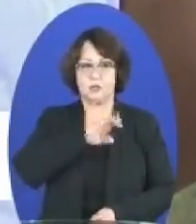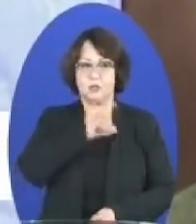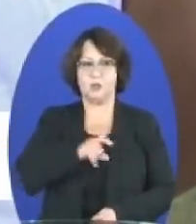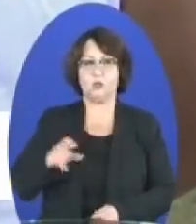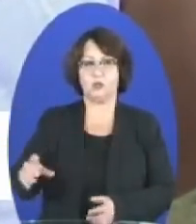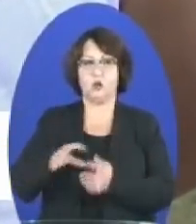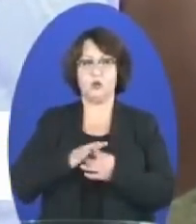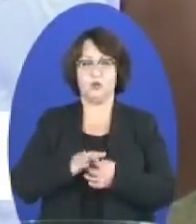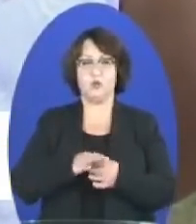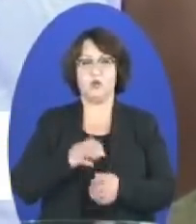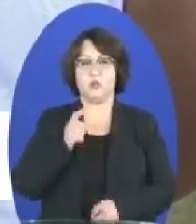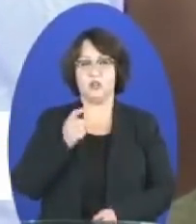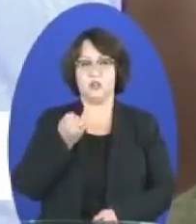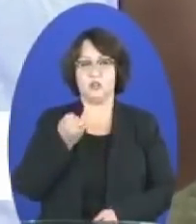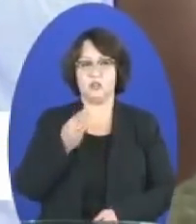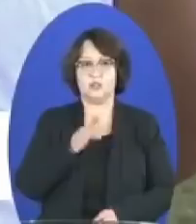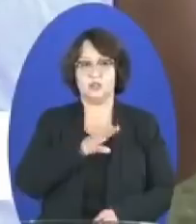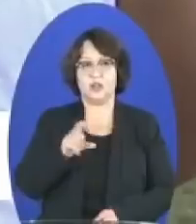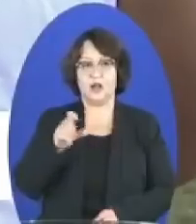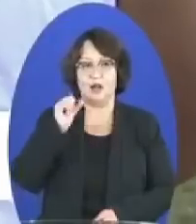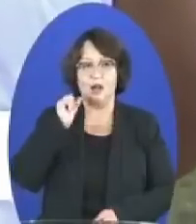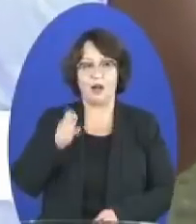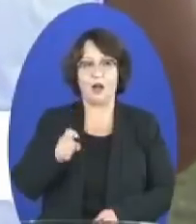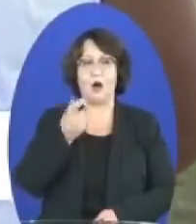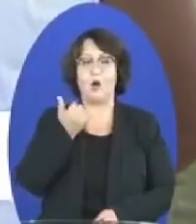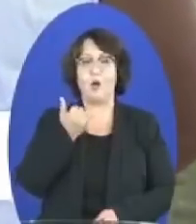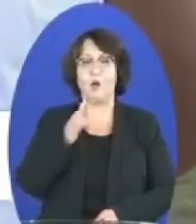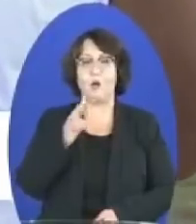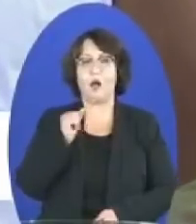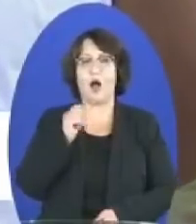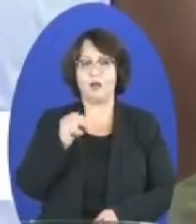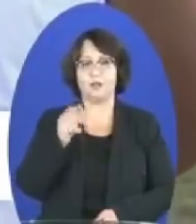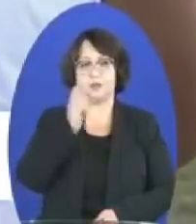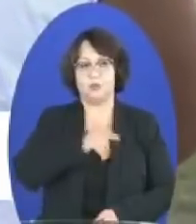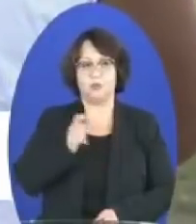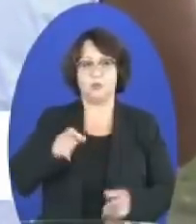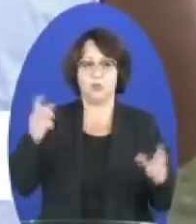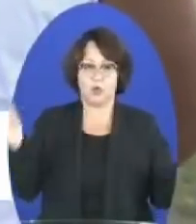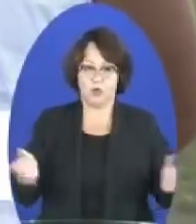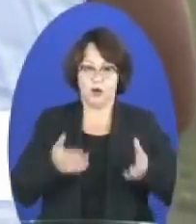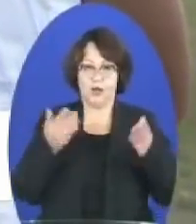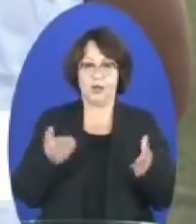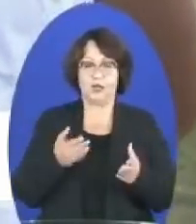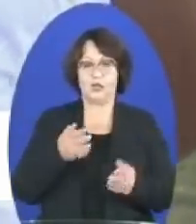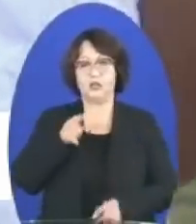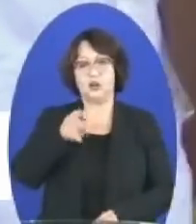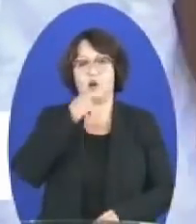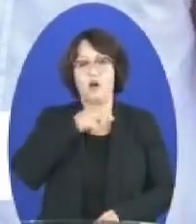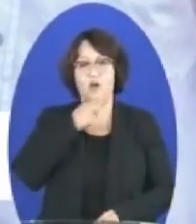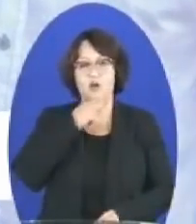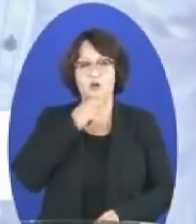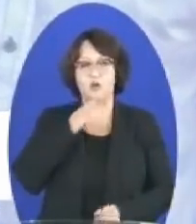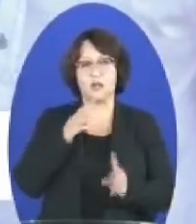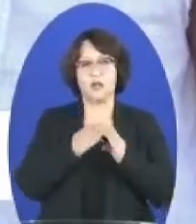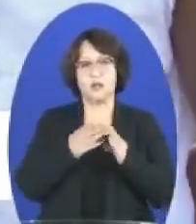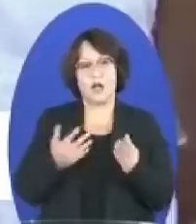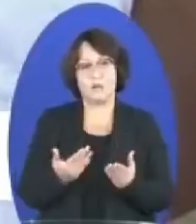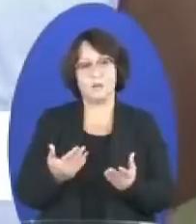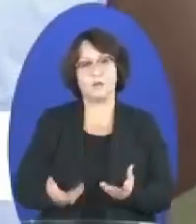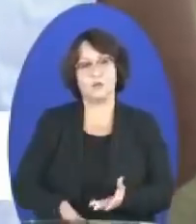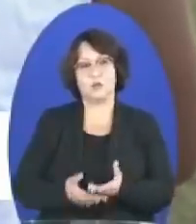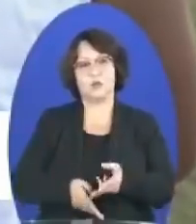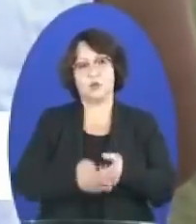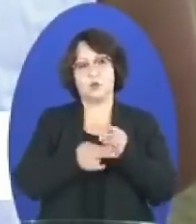тэр дотроос ингээд ишгэ ах маань ингээд бас ингээд уяачтай бас ингээд ягаад урайлаад ингээд наад охны ч одоо ингээд орох орон гэрте болоход нь ах